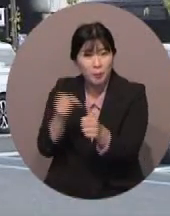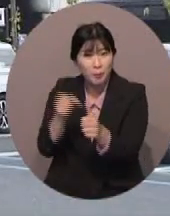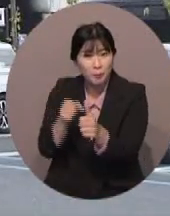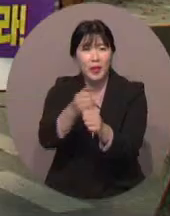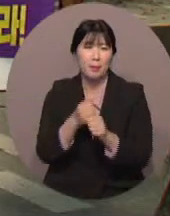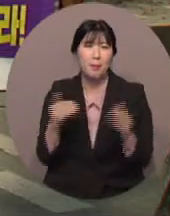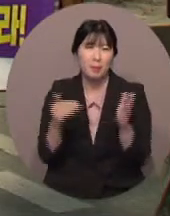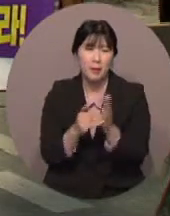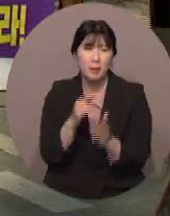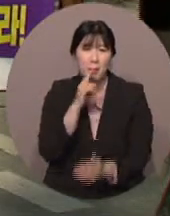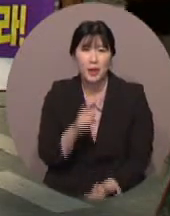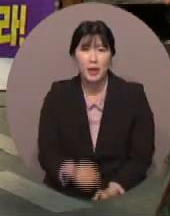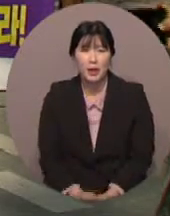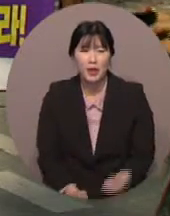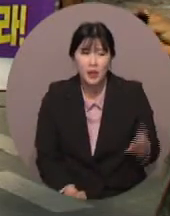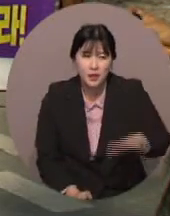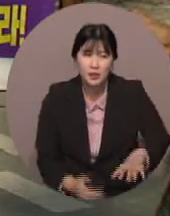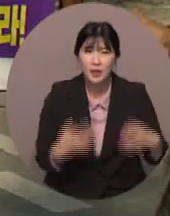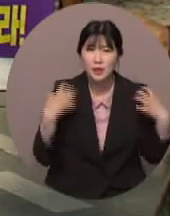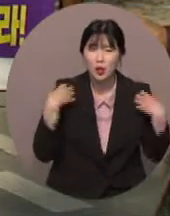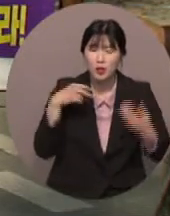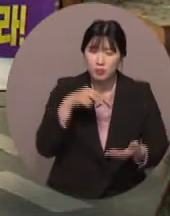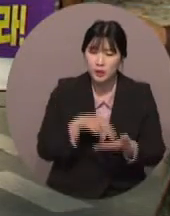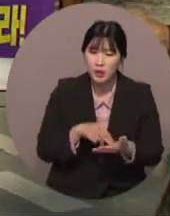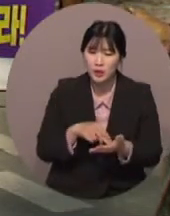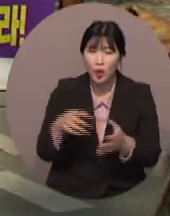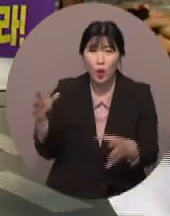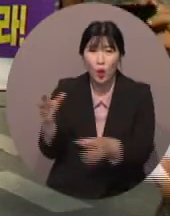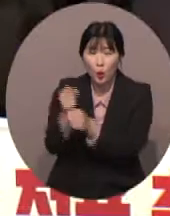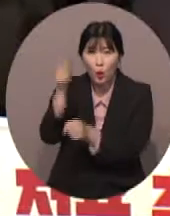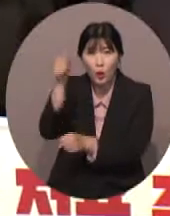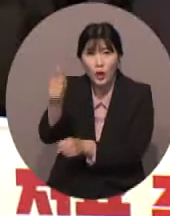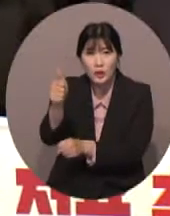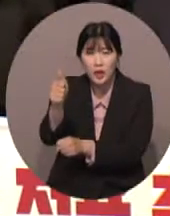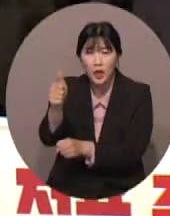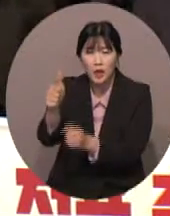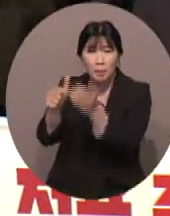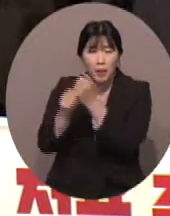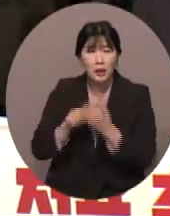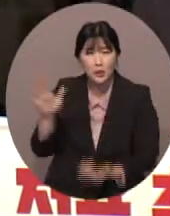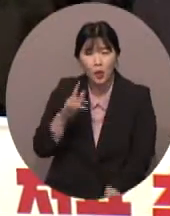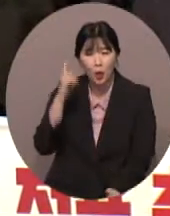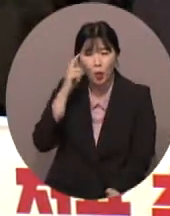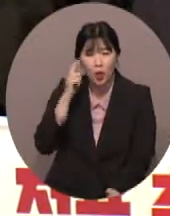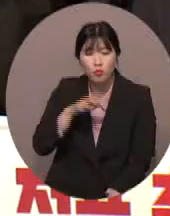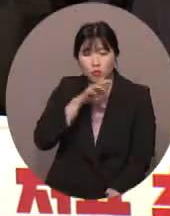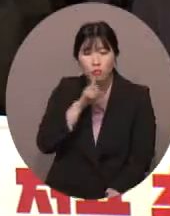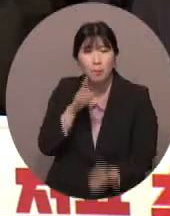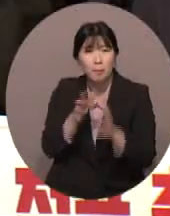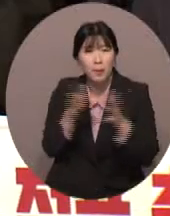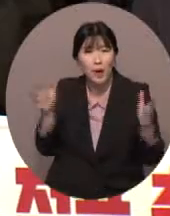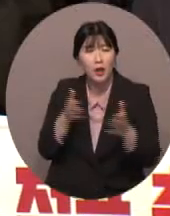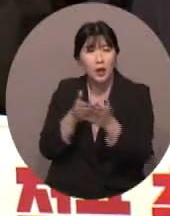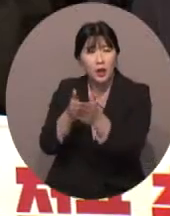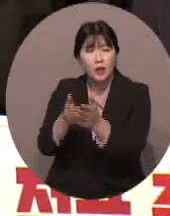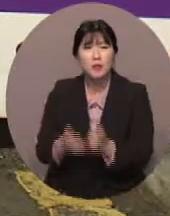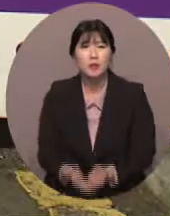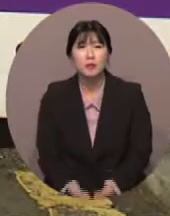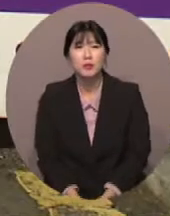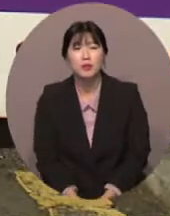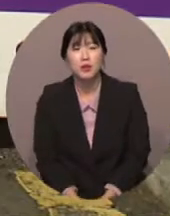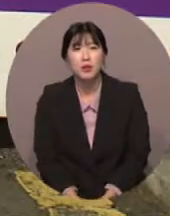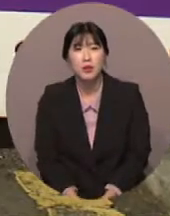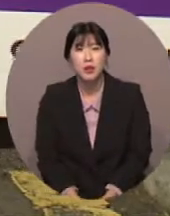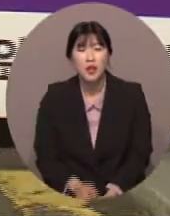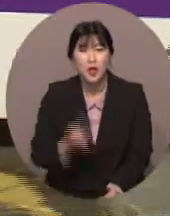겁니다 노동계는 그러나 정지선 회장이 빠진 것에 크게 반발하고 있습니다 현대백화점 그룹의